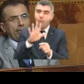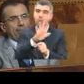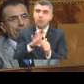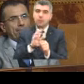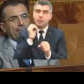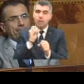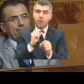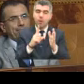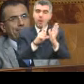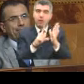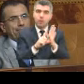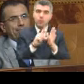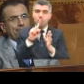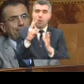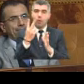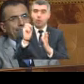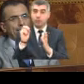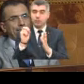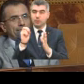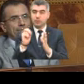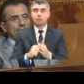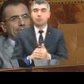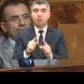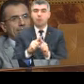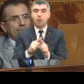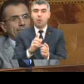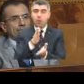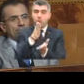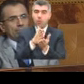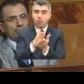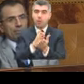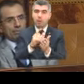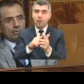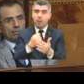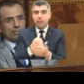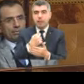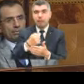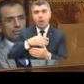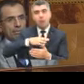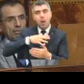المادة 120 التي تقضي بأن حقوق الدفاع هي حقوق مضمونة